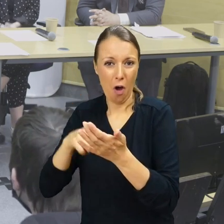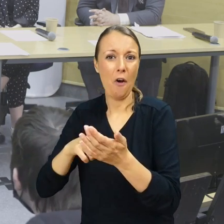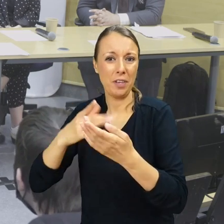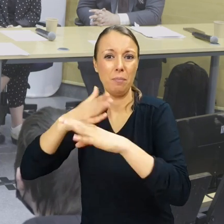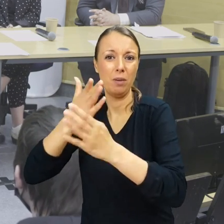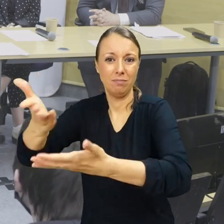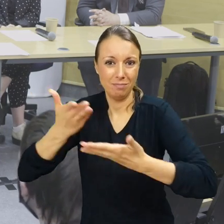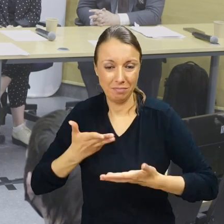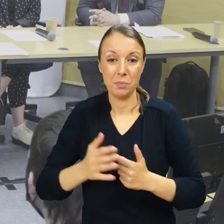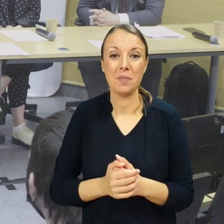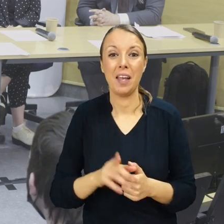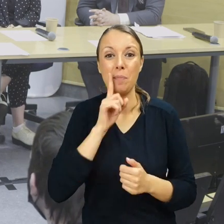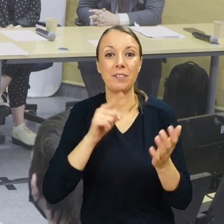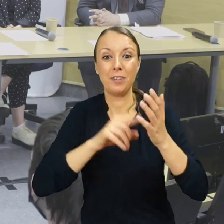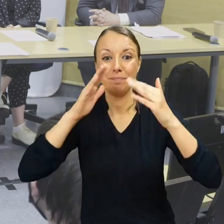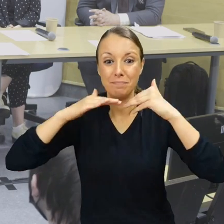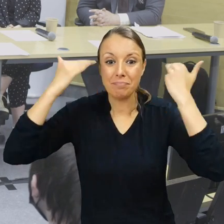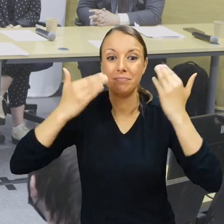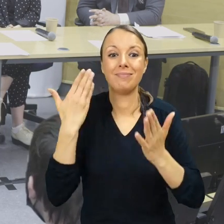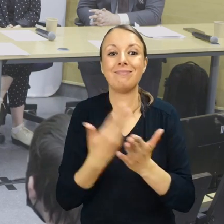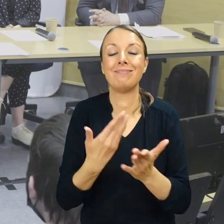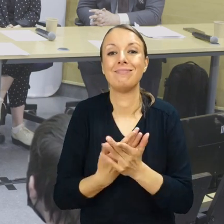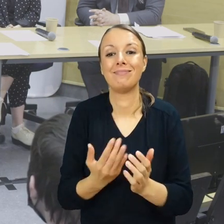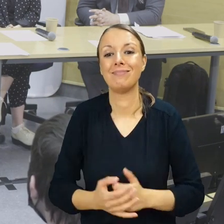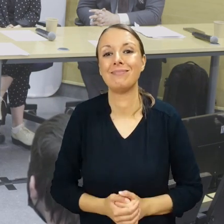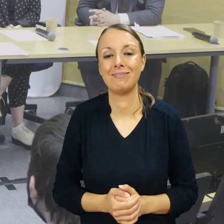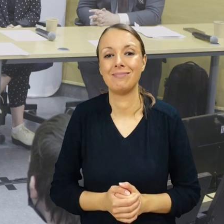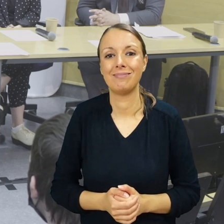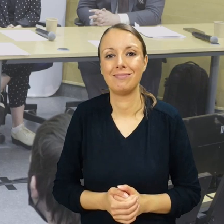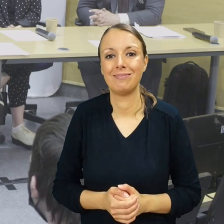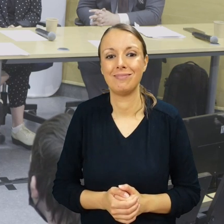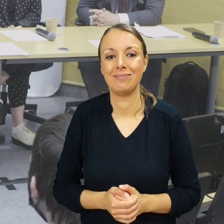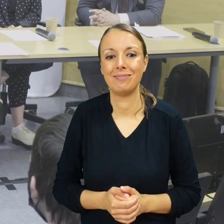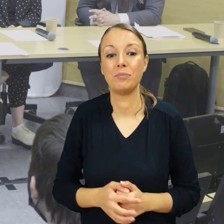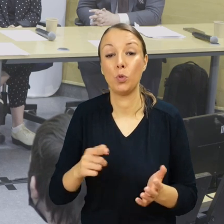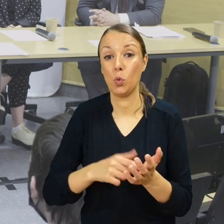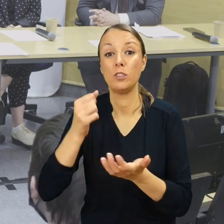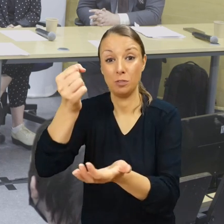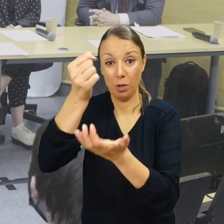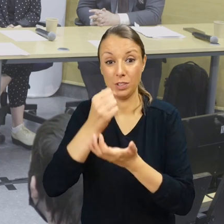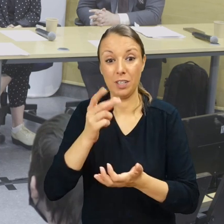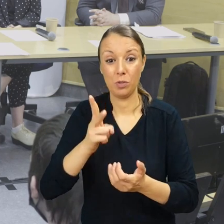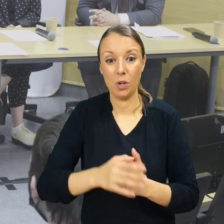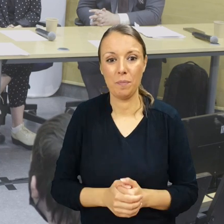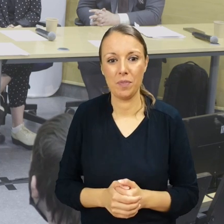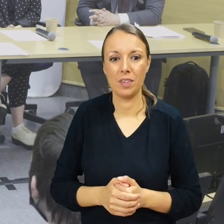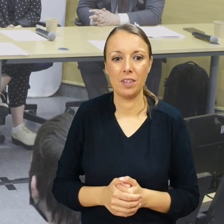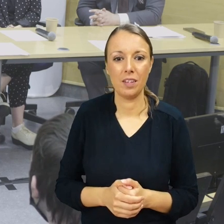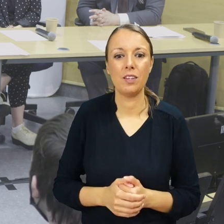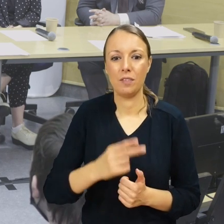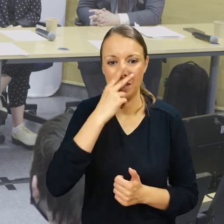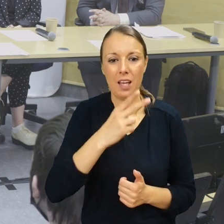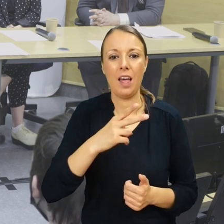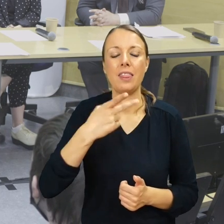u mnie uśmiech, dlatego że między innymi donatorem, sponsorem tego wydarzenia jest National Endowment for Democracy. To jest